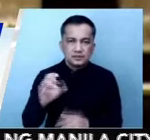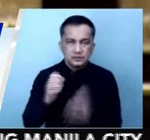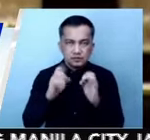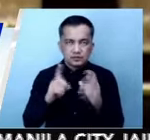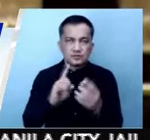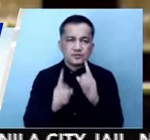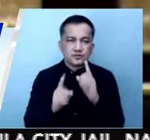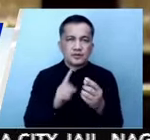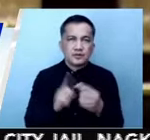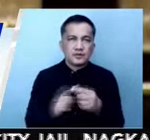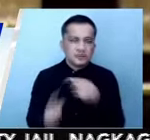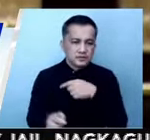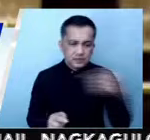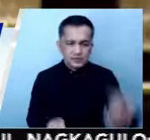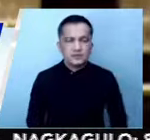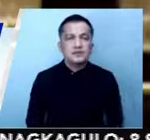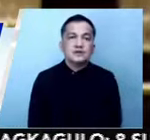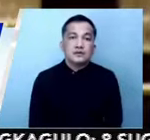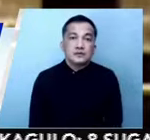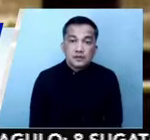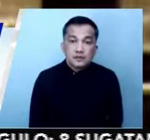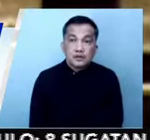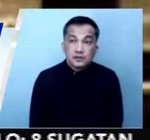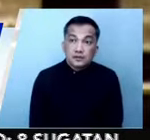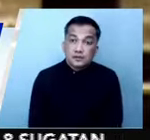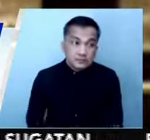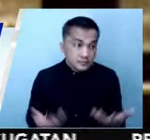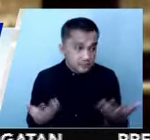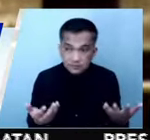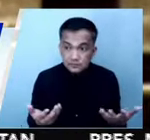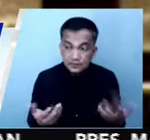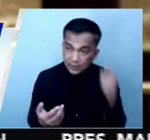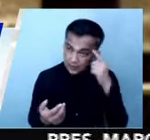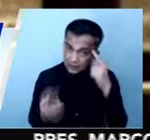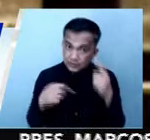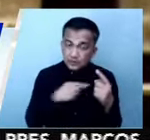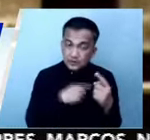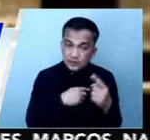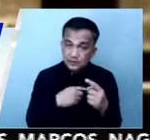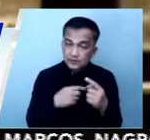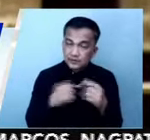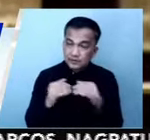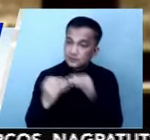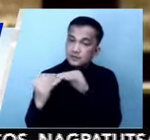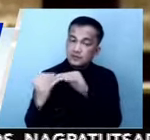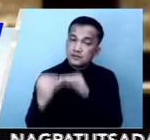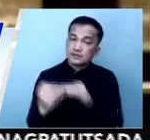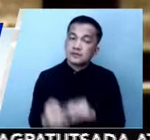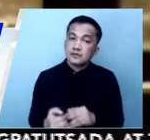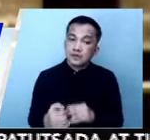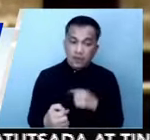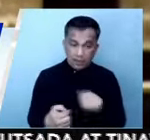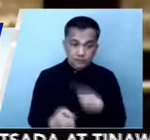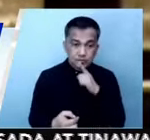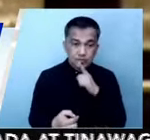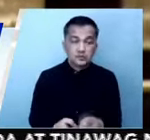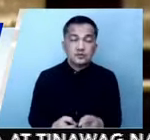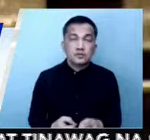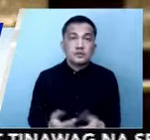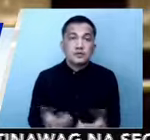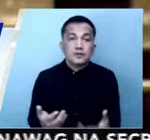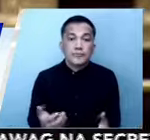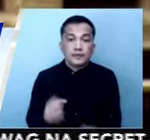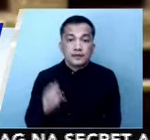China. So, I think we are all in line because I'm very sure that if